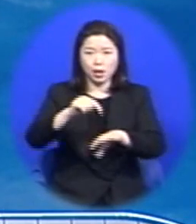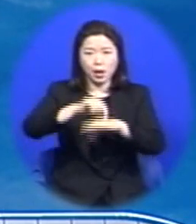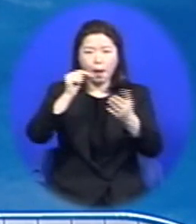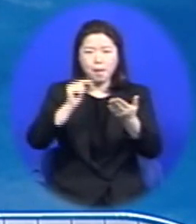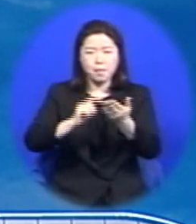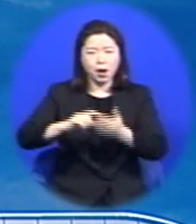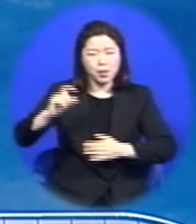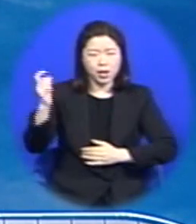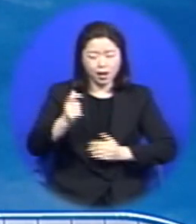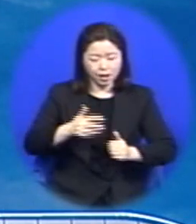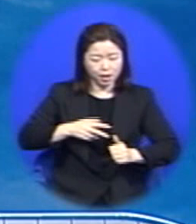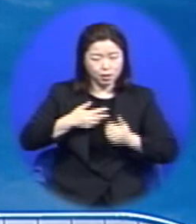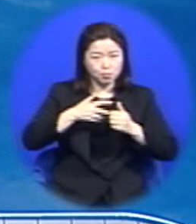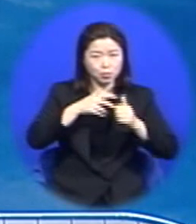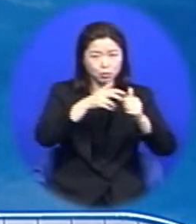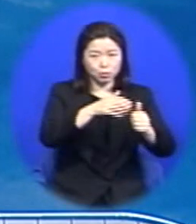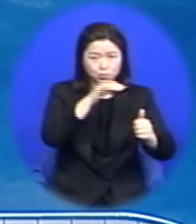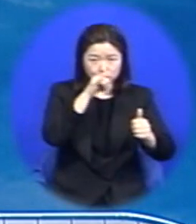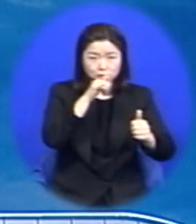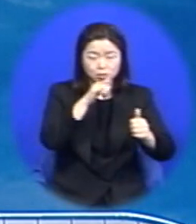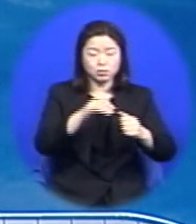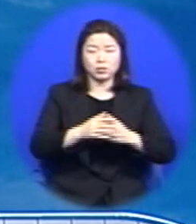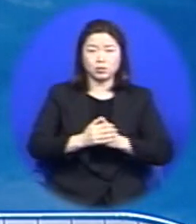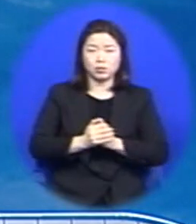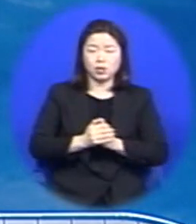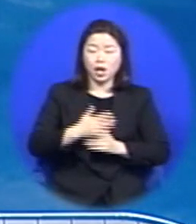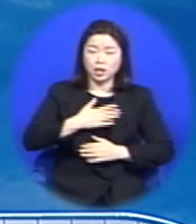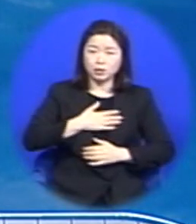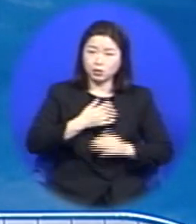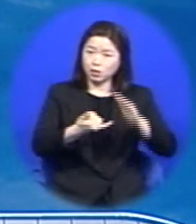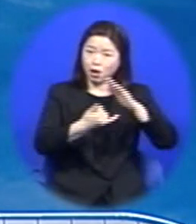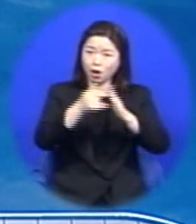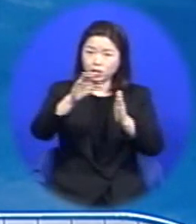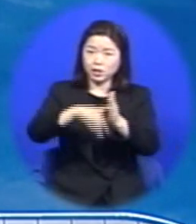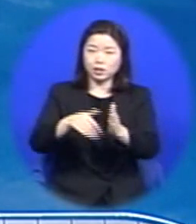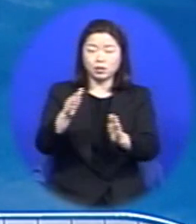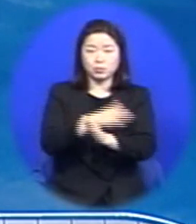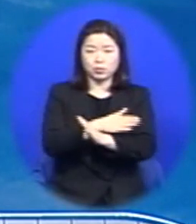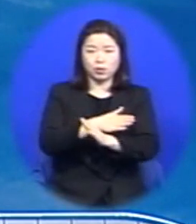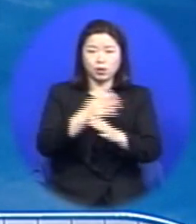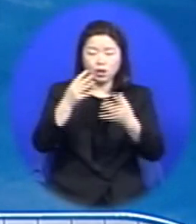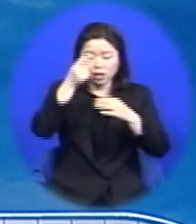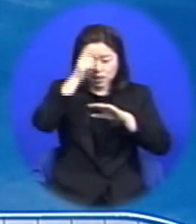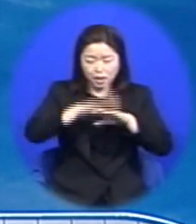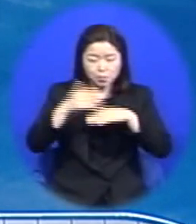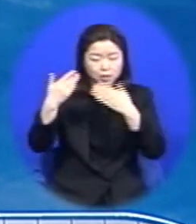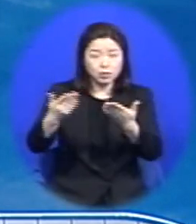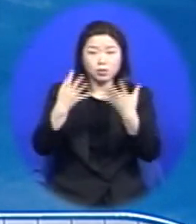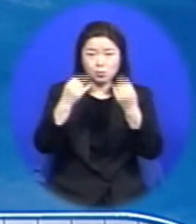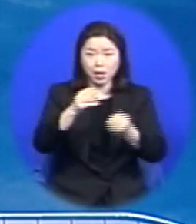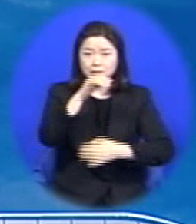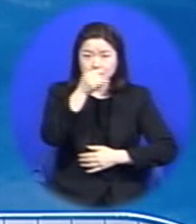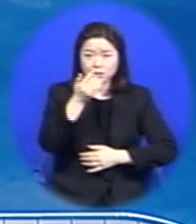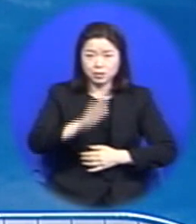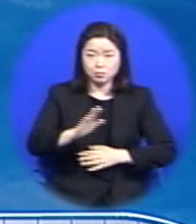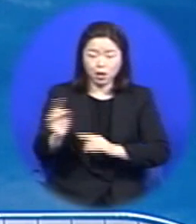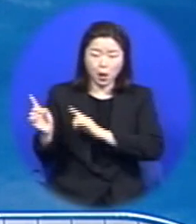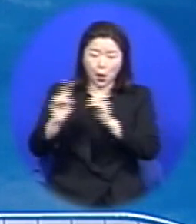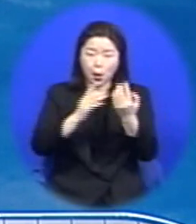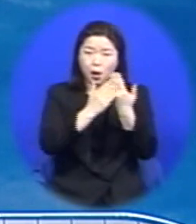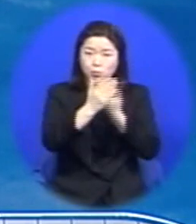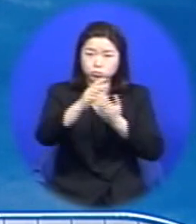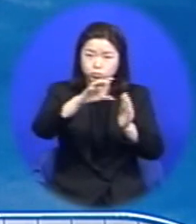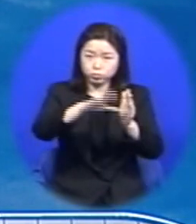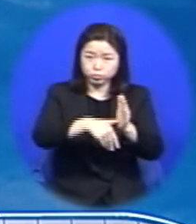너무나 강한 도전을 받았습니다. 저는 어릴 때부터 예배를 그렇게 많이 드렸지만 부흥시대